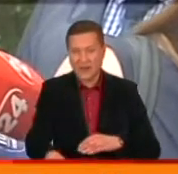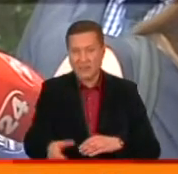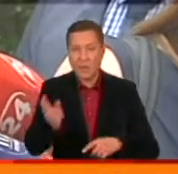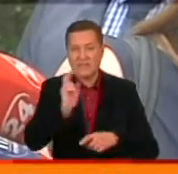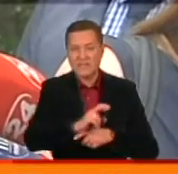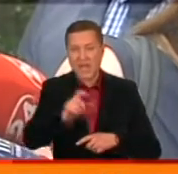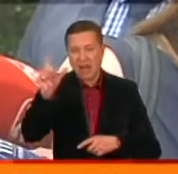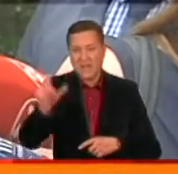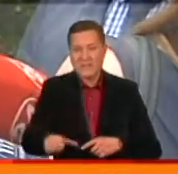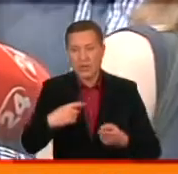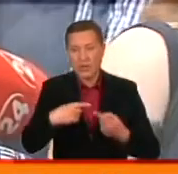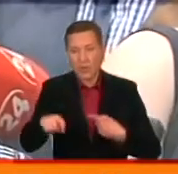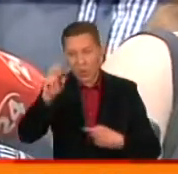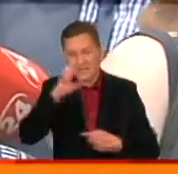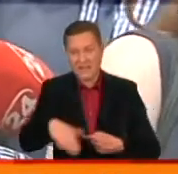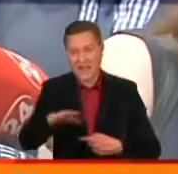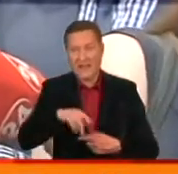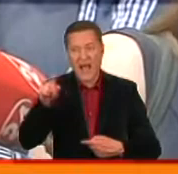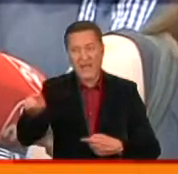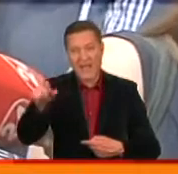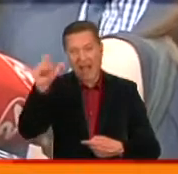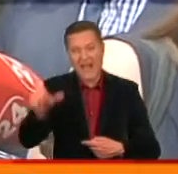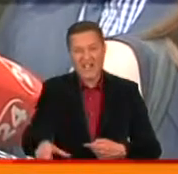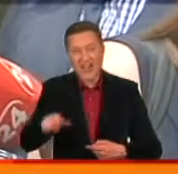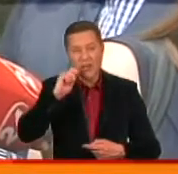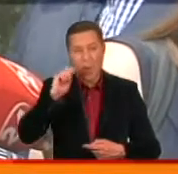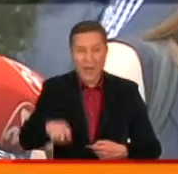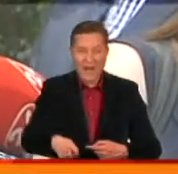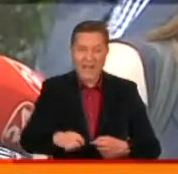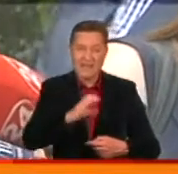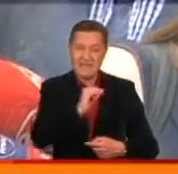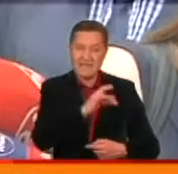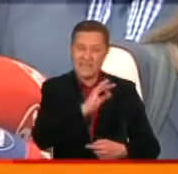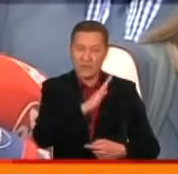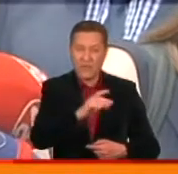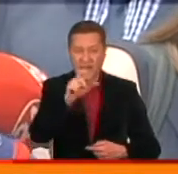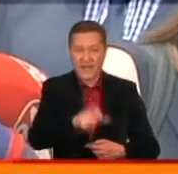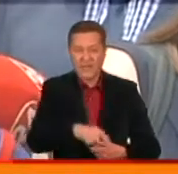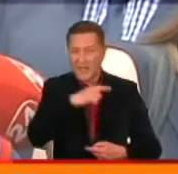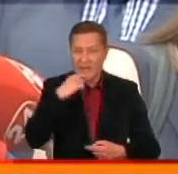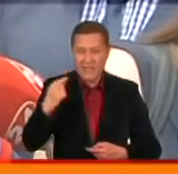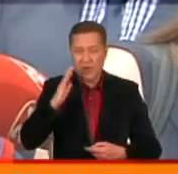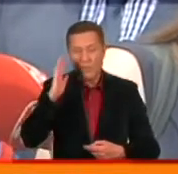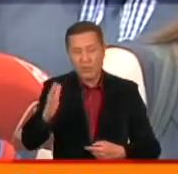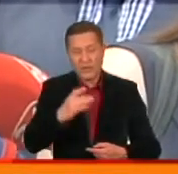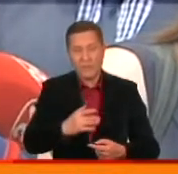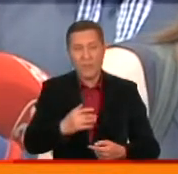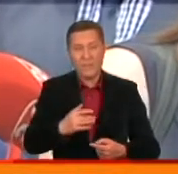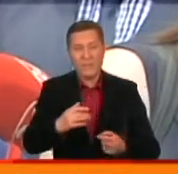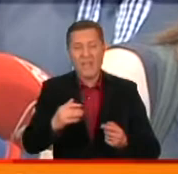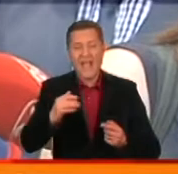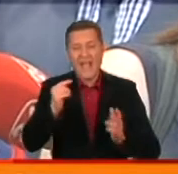посещать гражданина другой страны. Она гражданка Украины, Сенцов гражданин России. Мы будем исходить из того, что